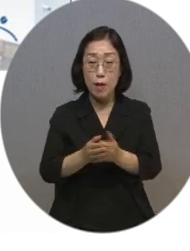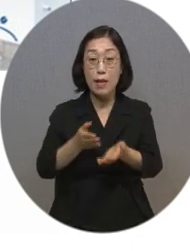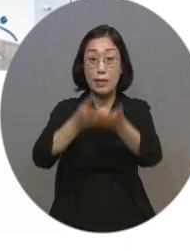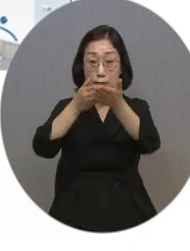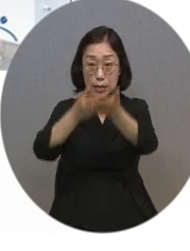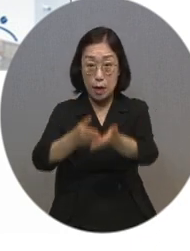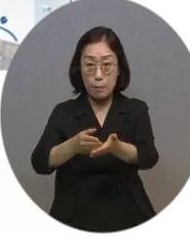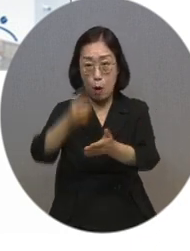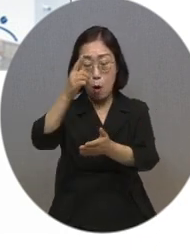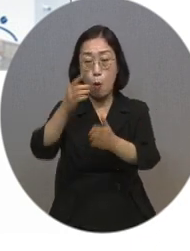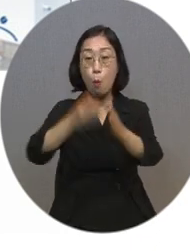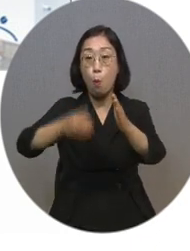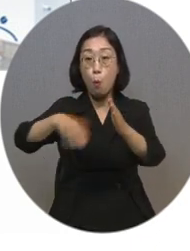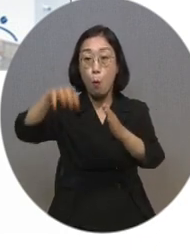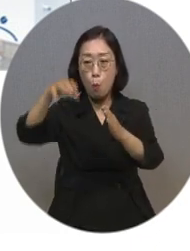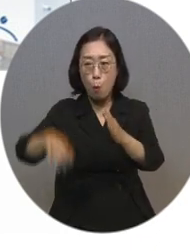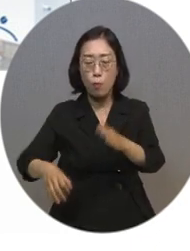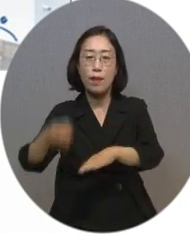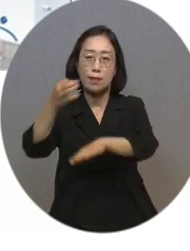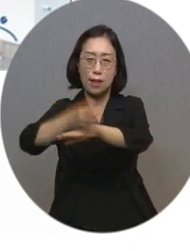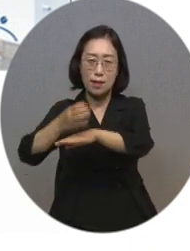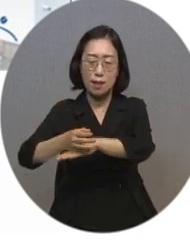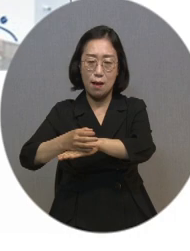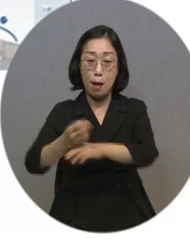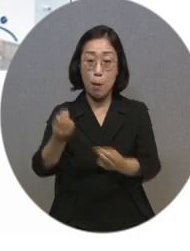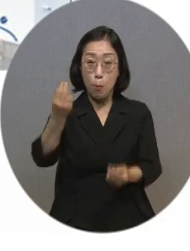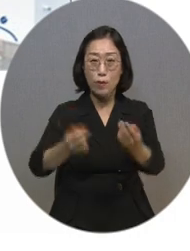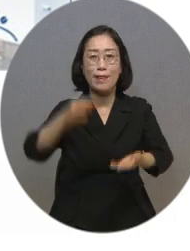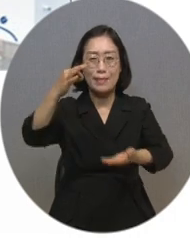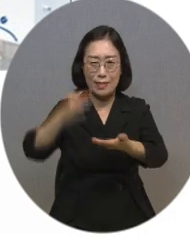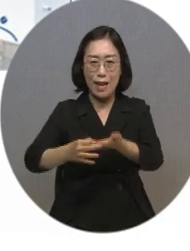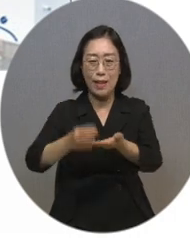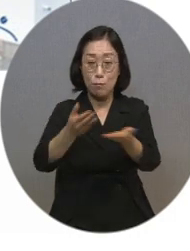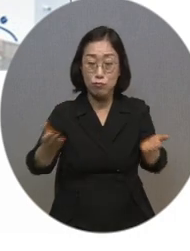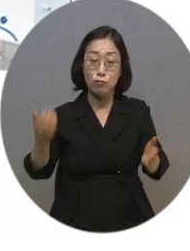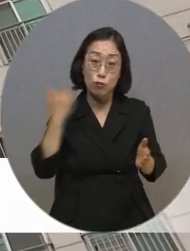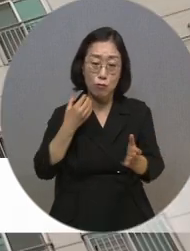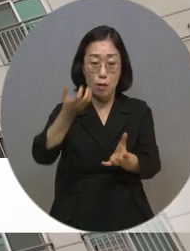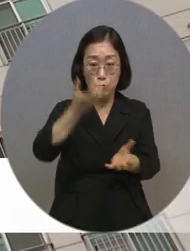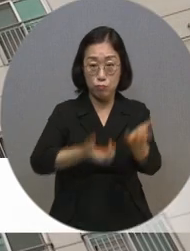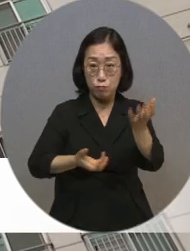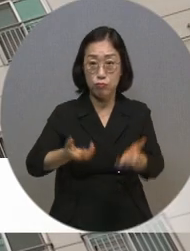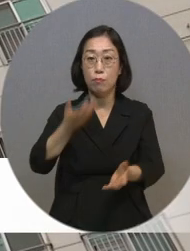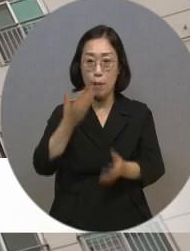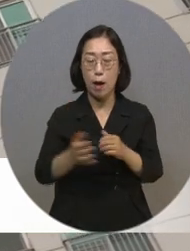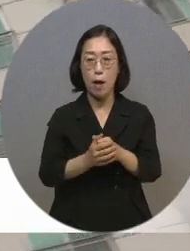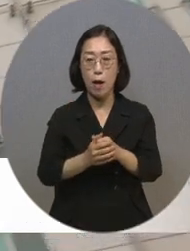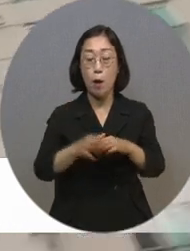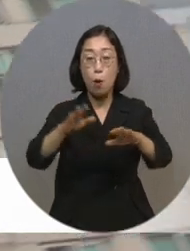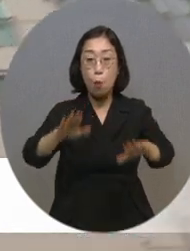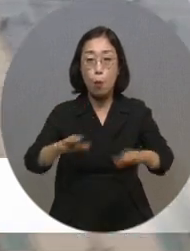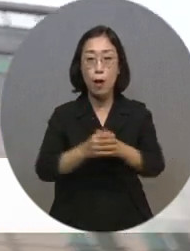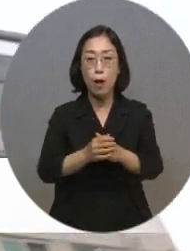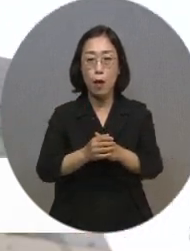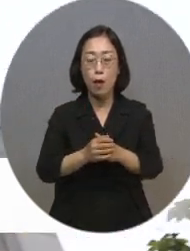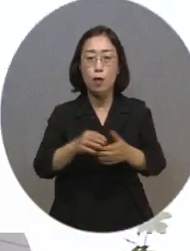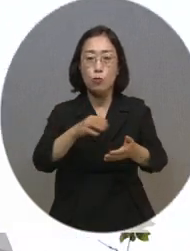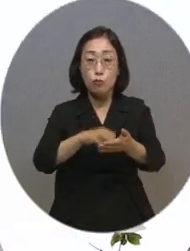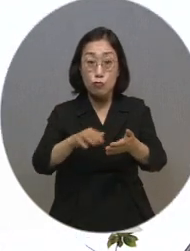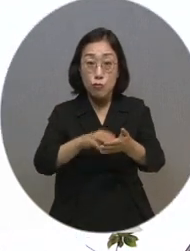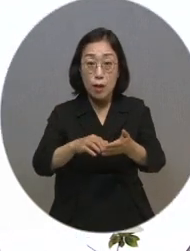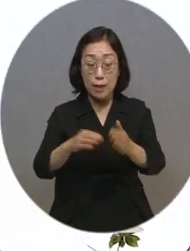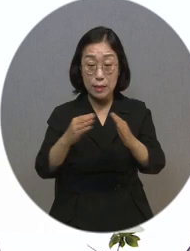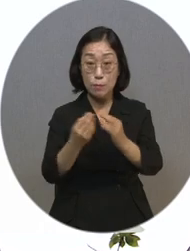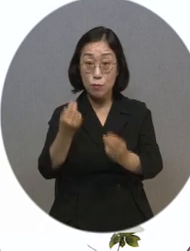공공이 매입해 시세보다 저렴하게 제공하는 공공임대 주택입니다 올해는 가구수도